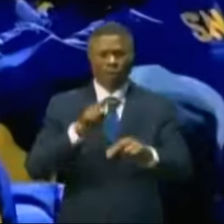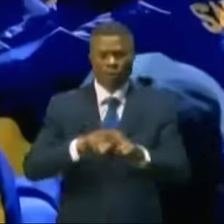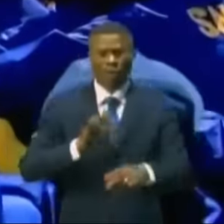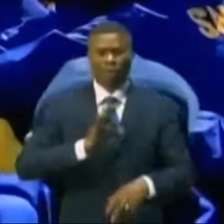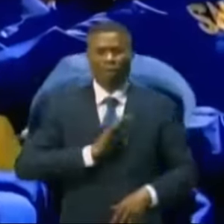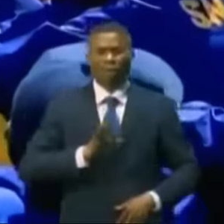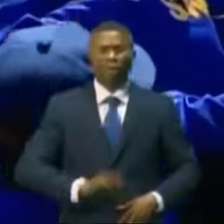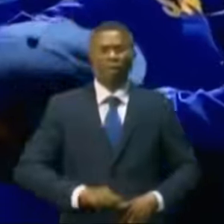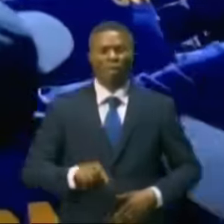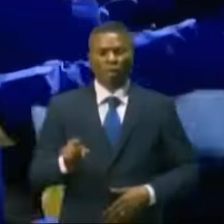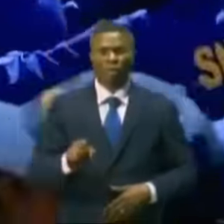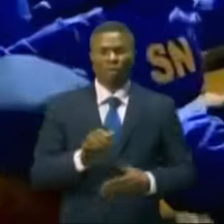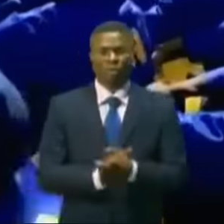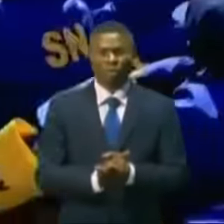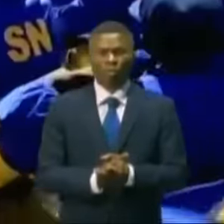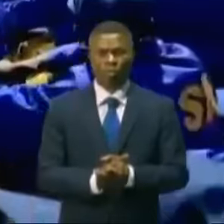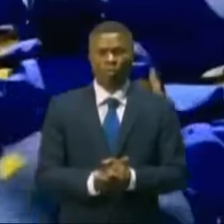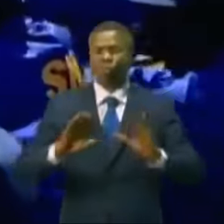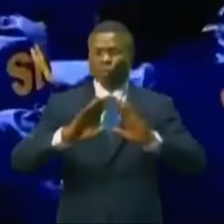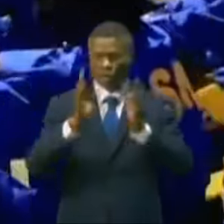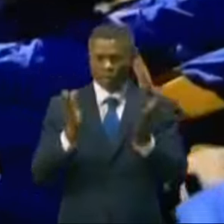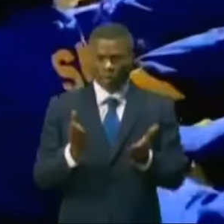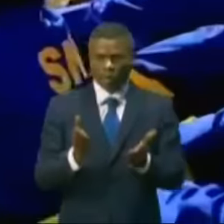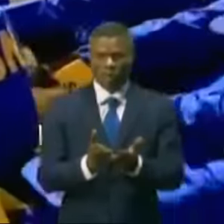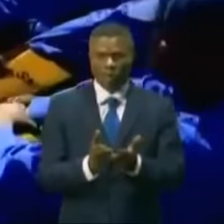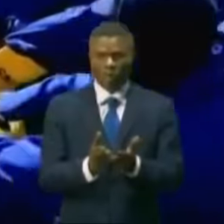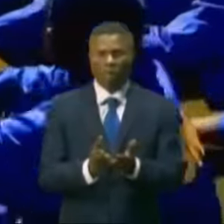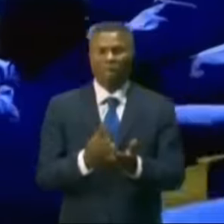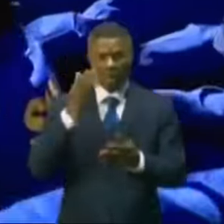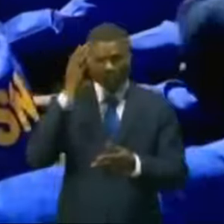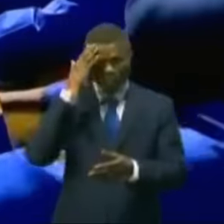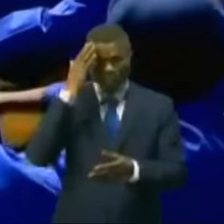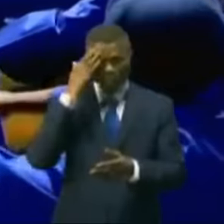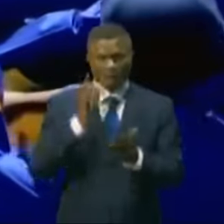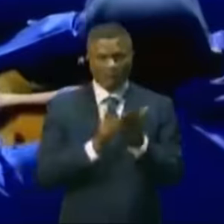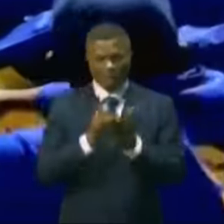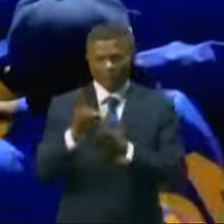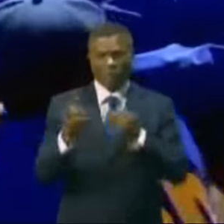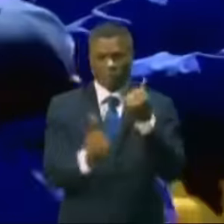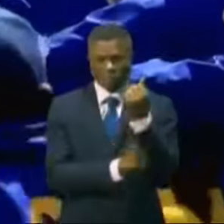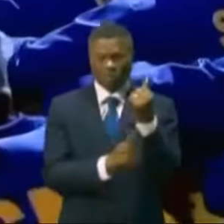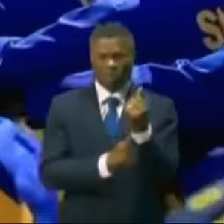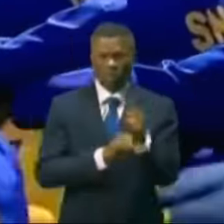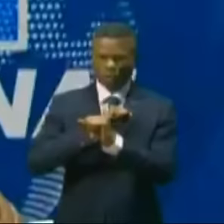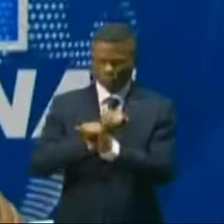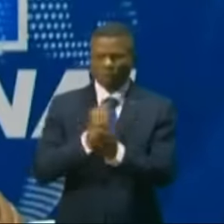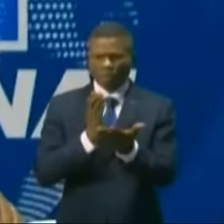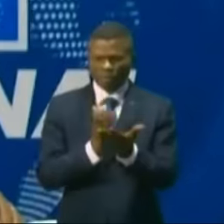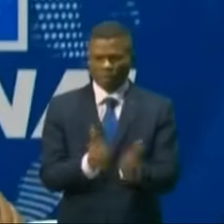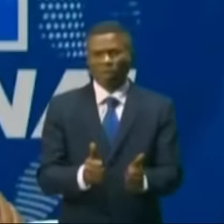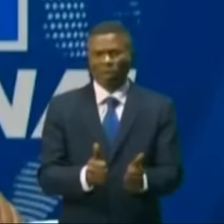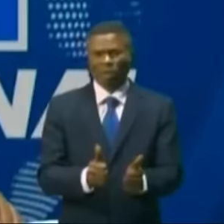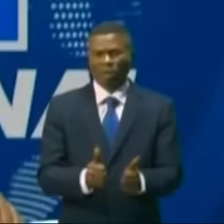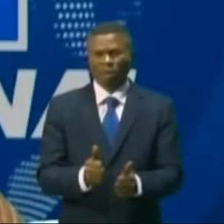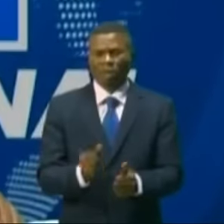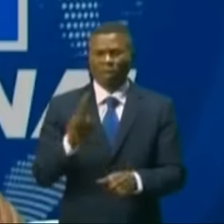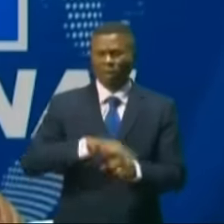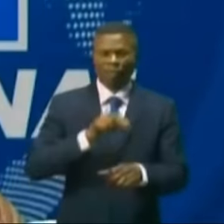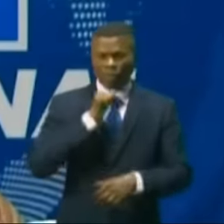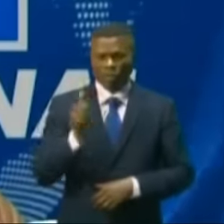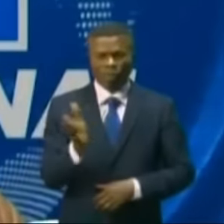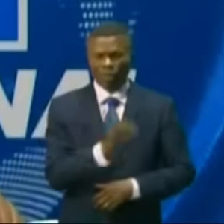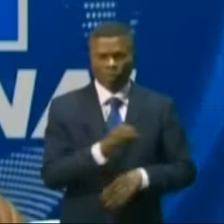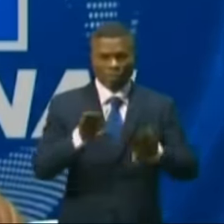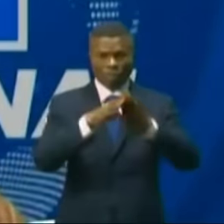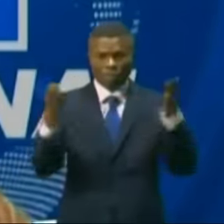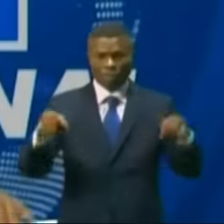Félix-Antoine Tshisekedi. Les tout en tenant compte le droit de la personne. Ouverture ce